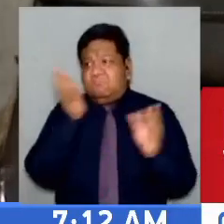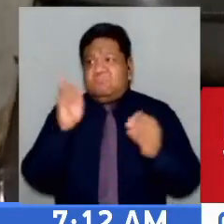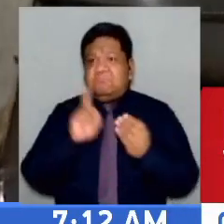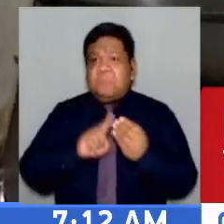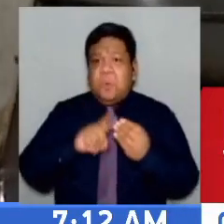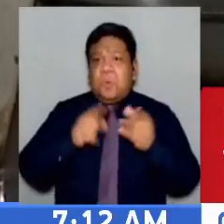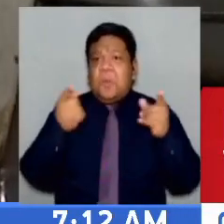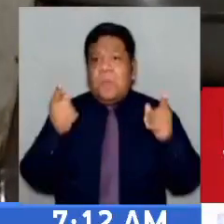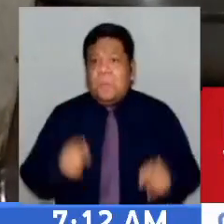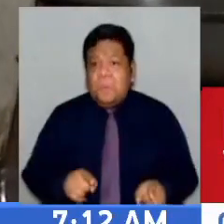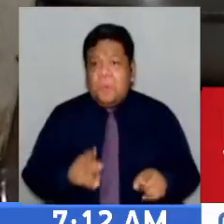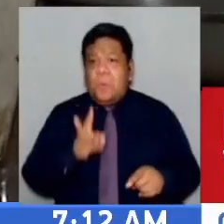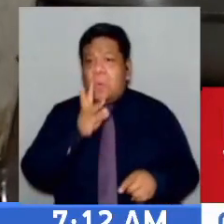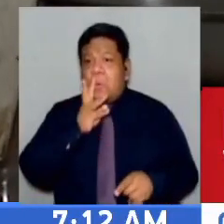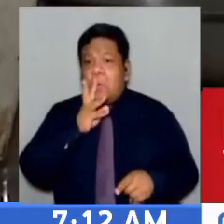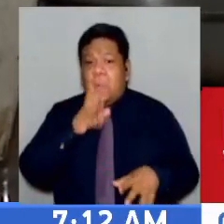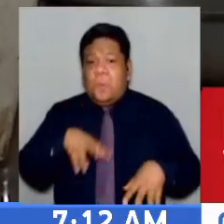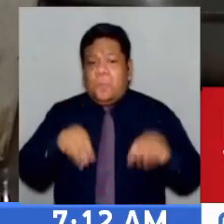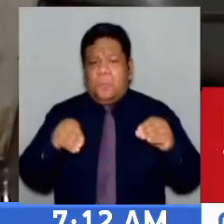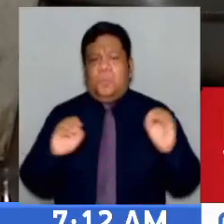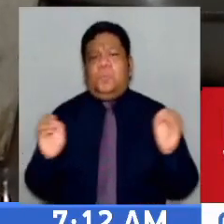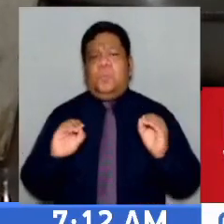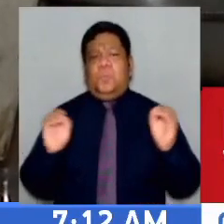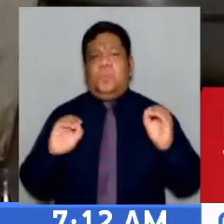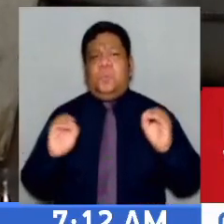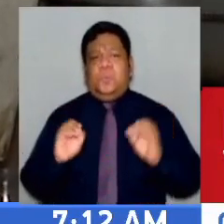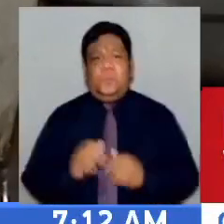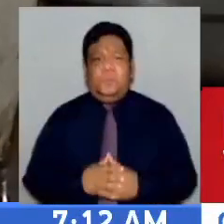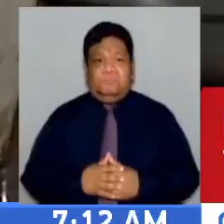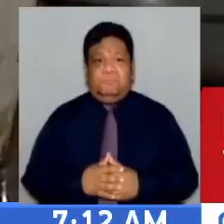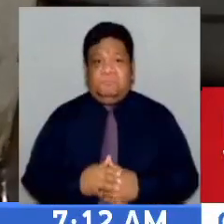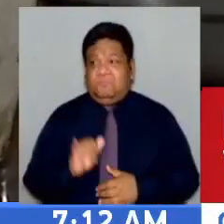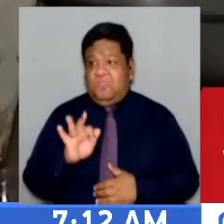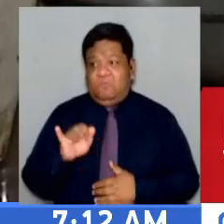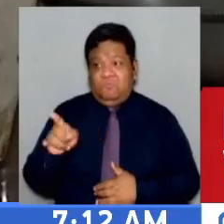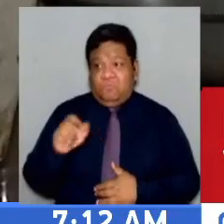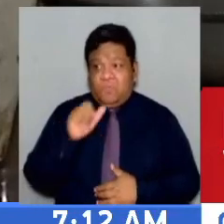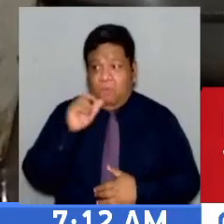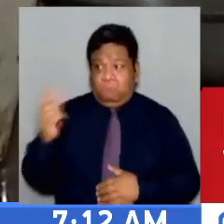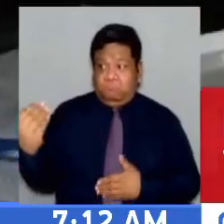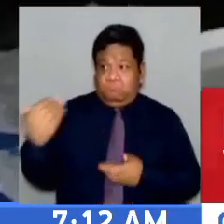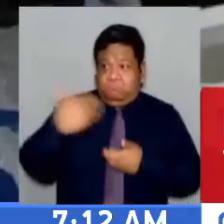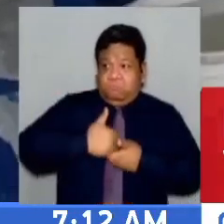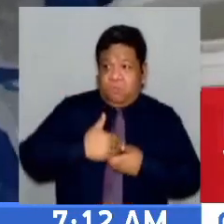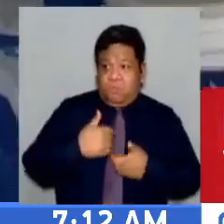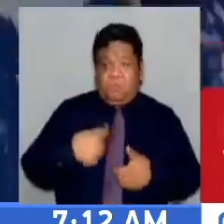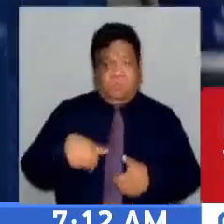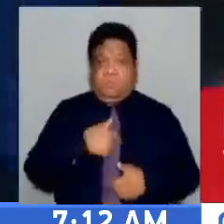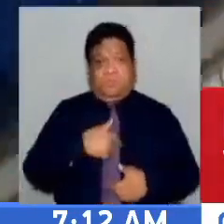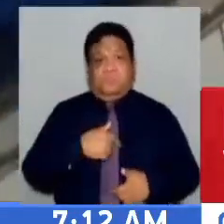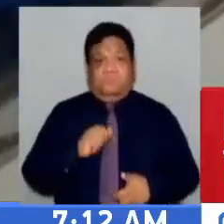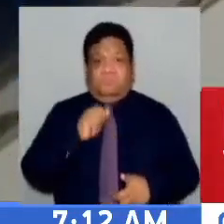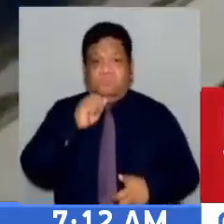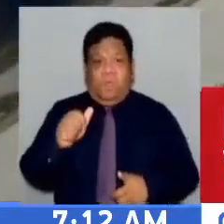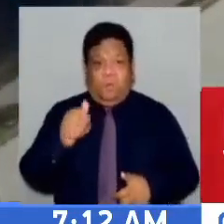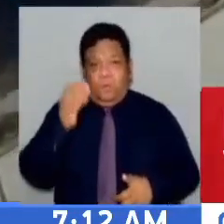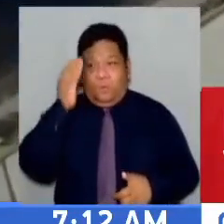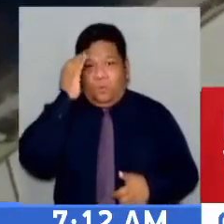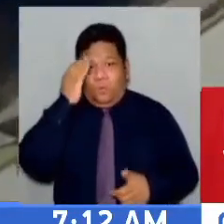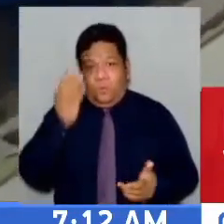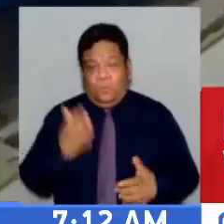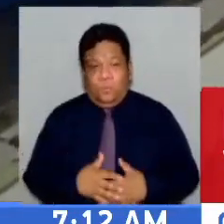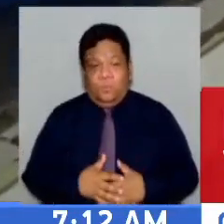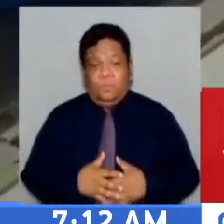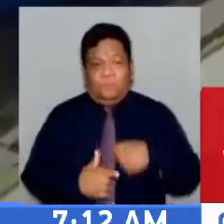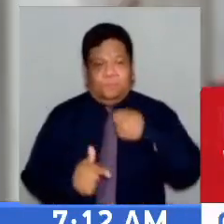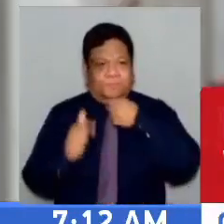mangyayari. So kung hindi pa kayo na pasyal, hindi pa namin alam. Mahirap daw kung hindi siya makakapagpuno ng